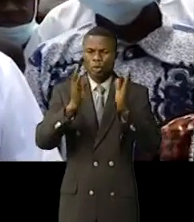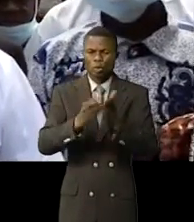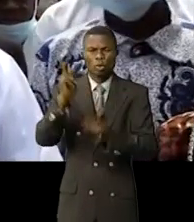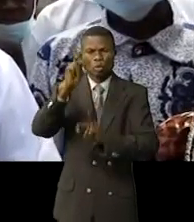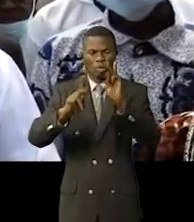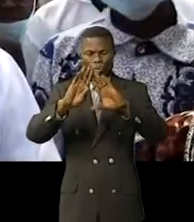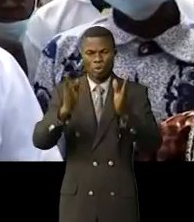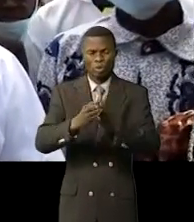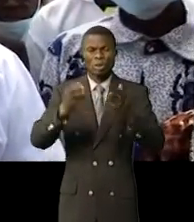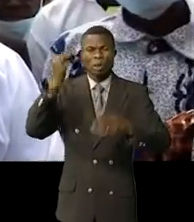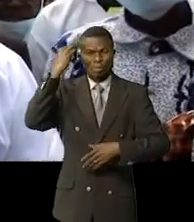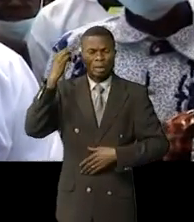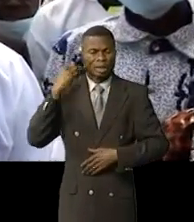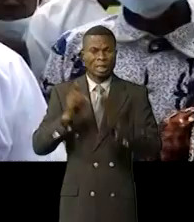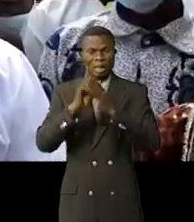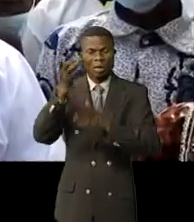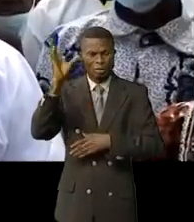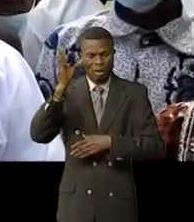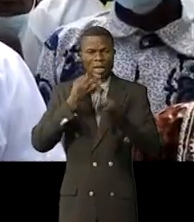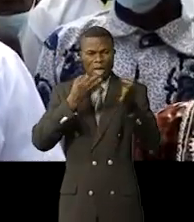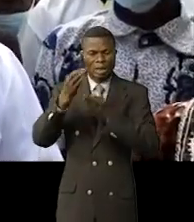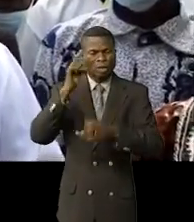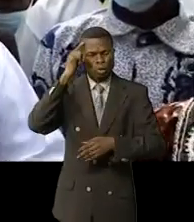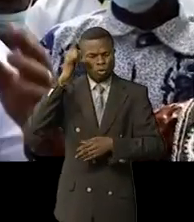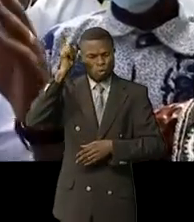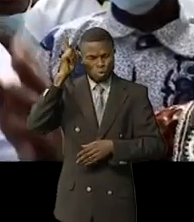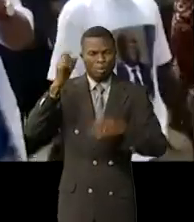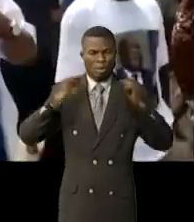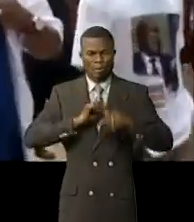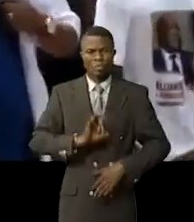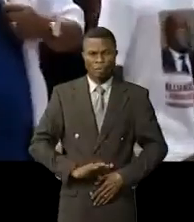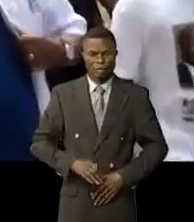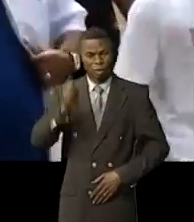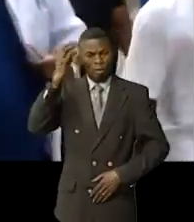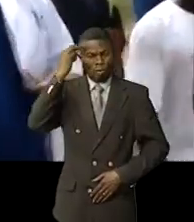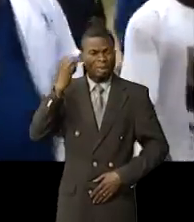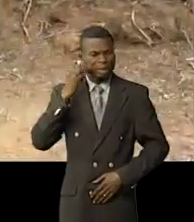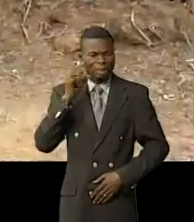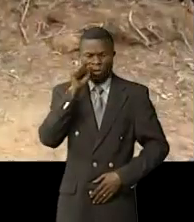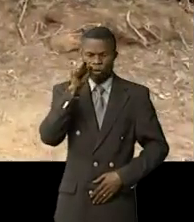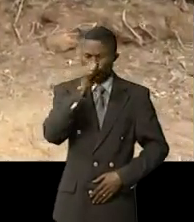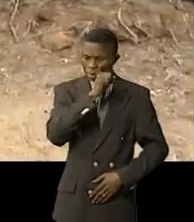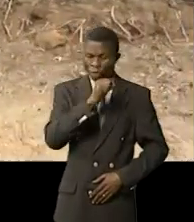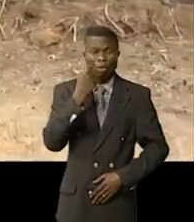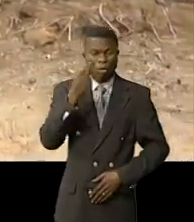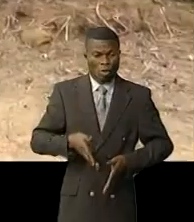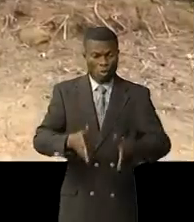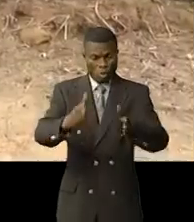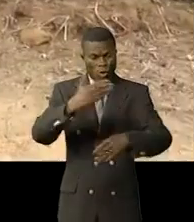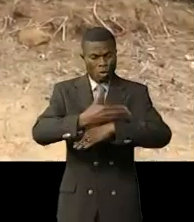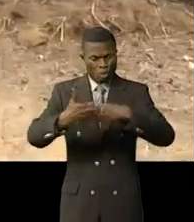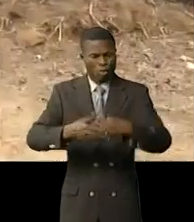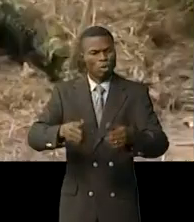Le numéro 1 du développement rural a exprimé le souci du chef de l'État et du Premier ministre Samalou Kondé de voir les routes de desserte